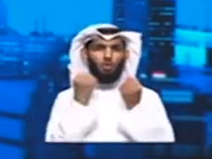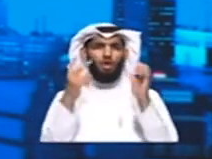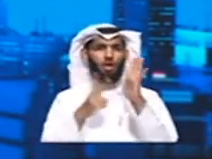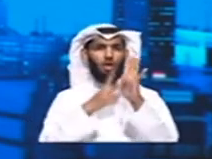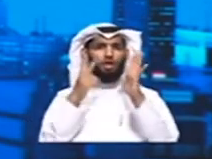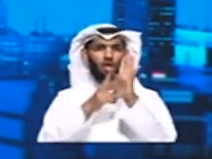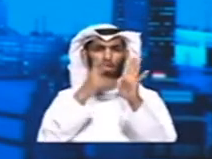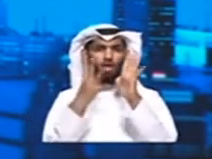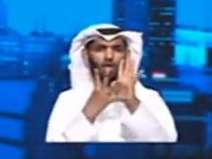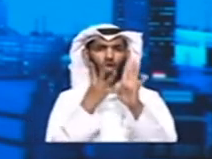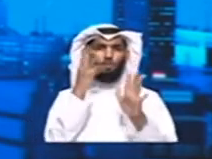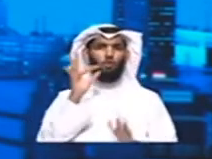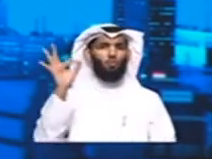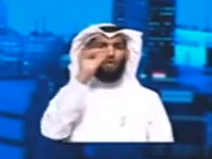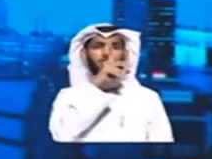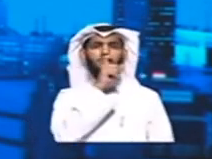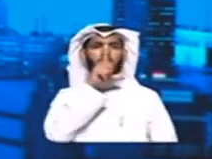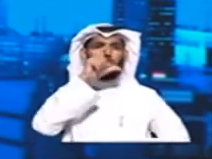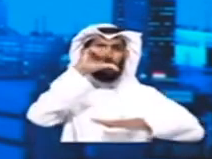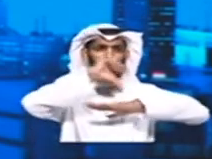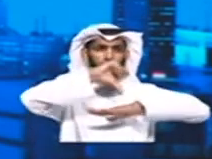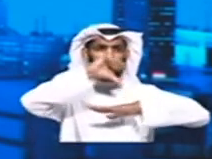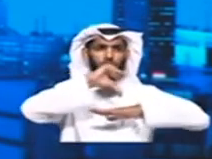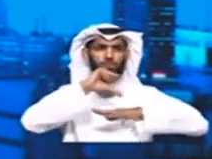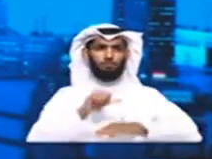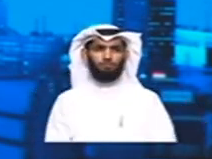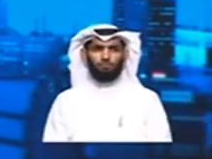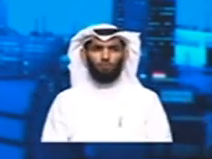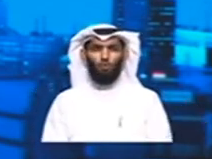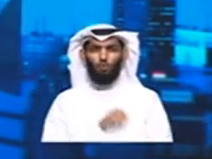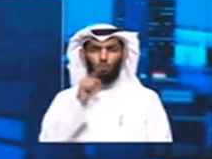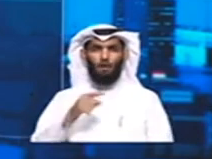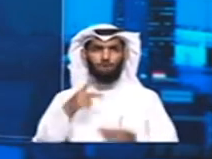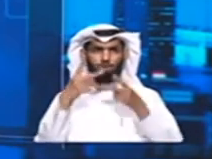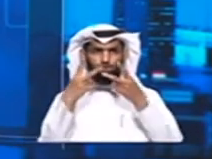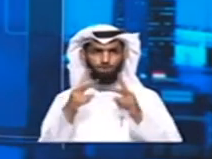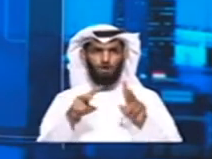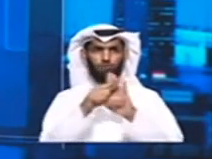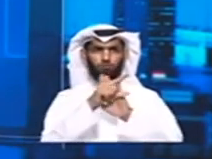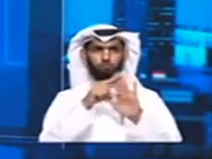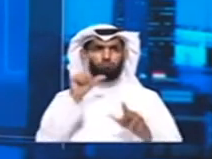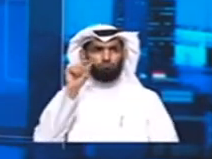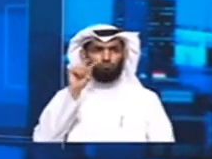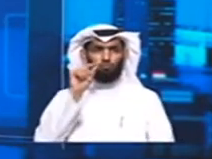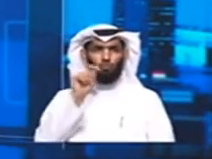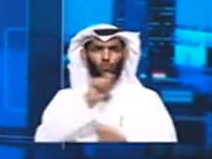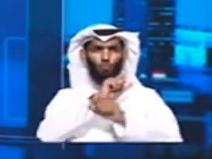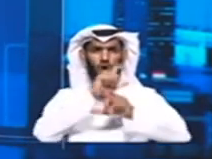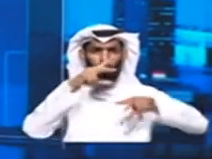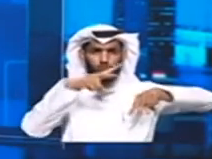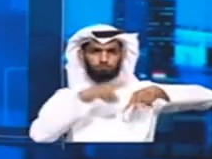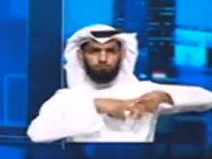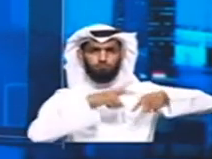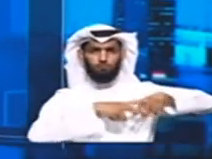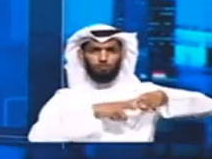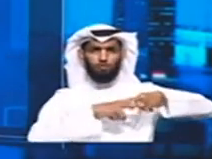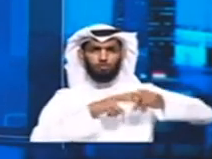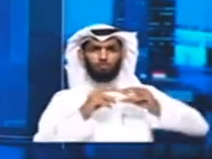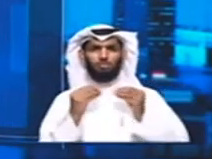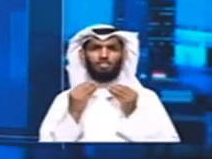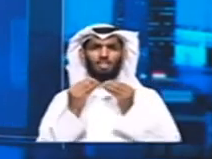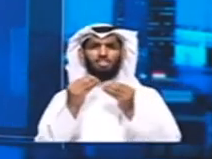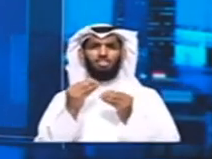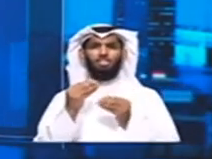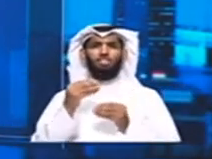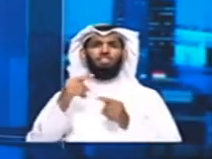بالدوحة عن قصيدته ذروة التبجيل. وبهذه المناسبة المميزة وتحت هاشتاج جائزة كتارة